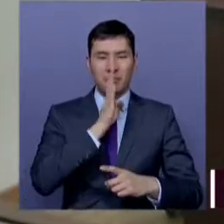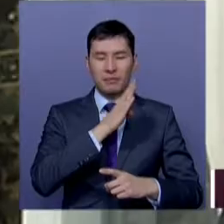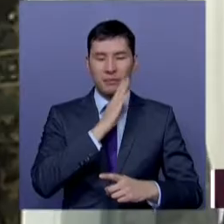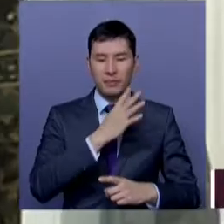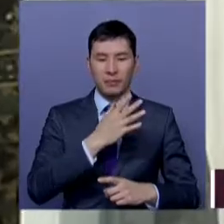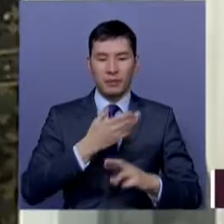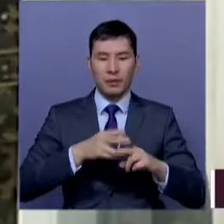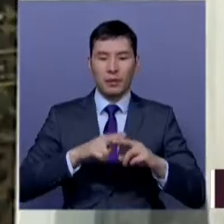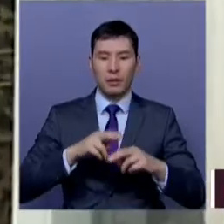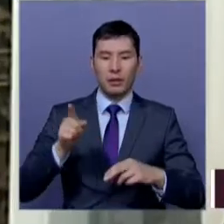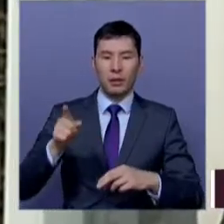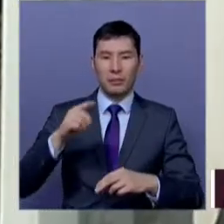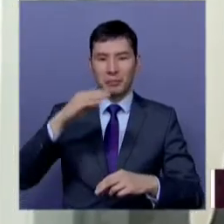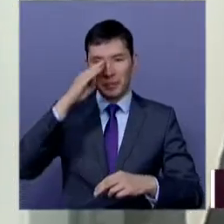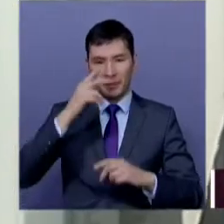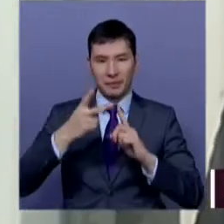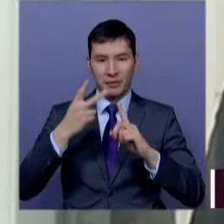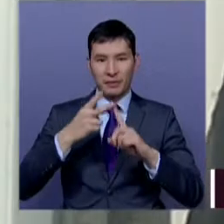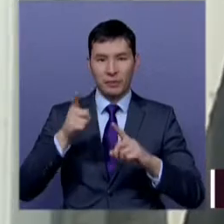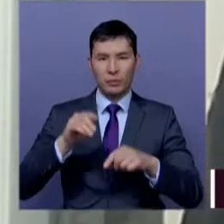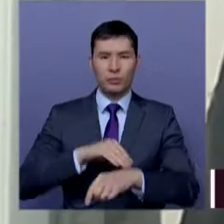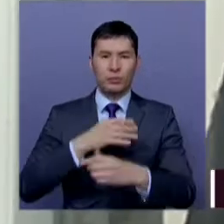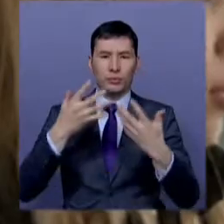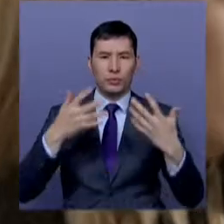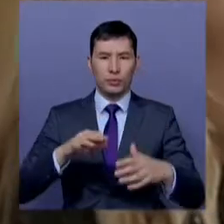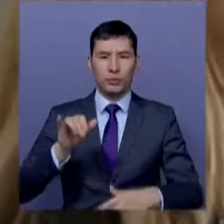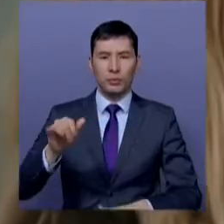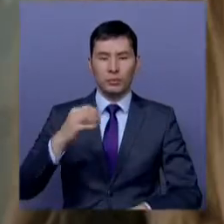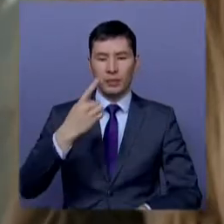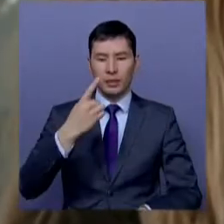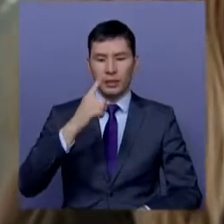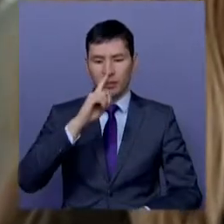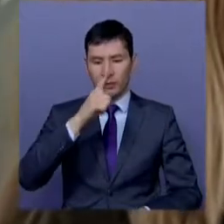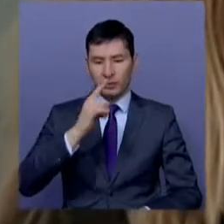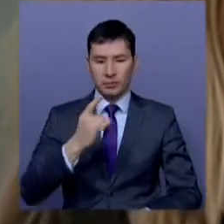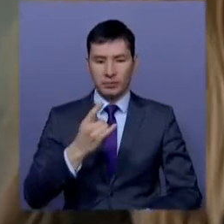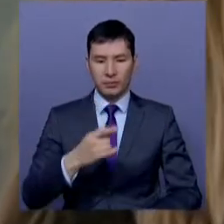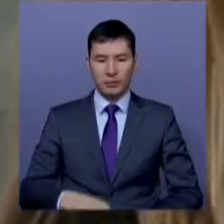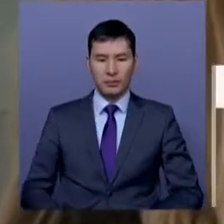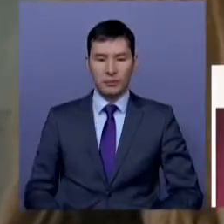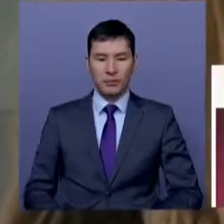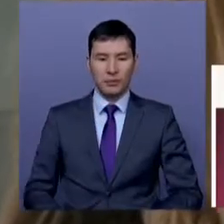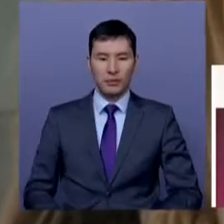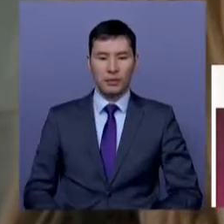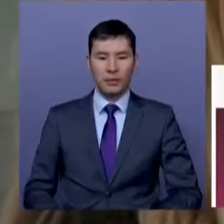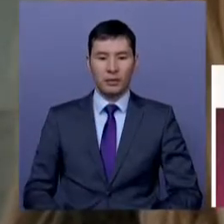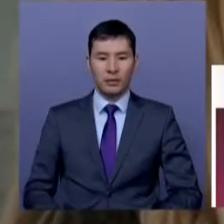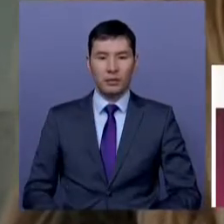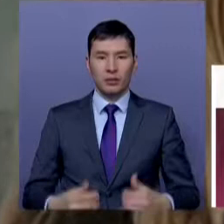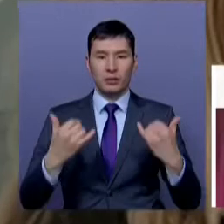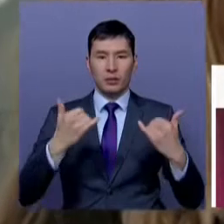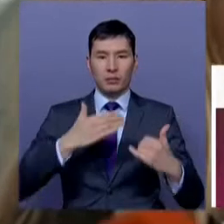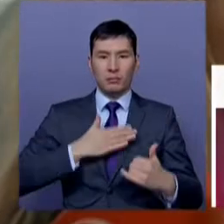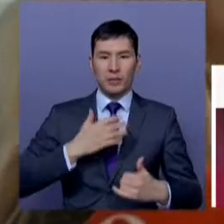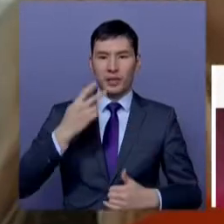Жандос үйленген, бір жастағы баласы бар. Сейчас два брата, два моих кровных братьев. Менің екі бауырым дәл қазір